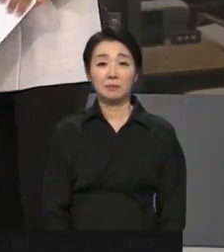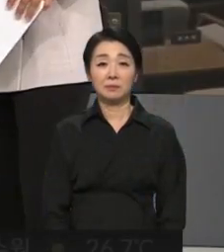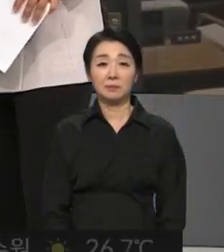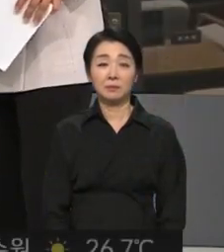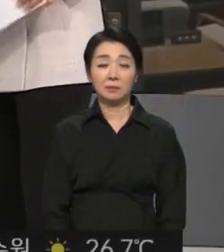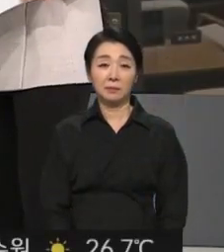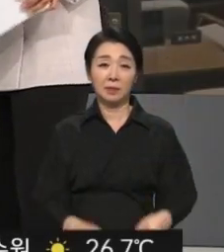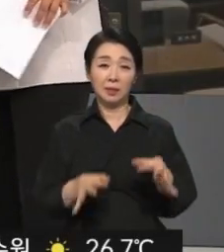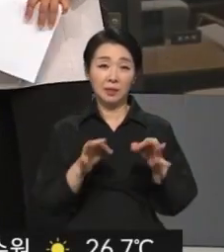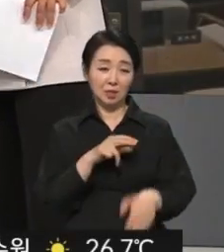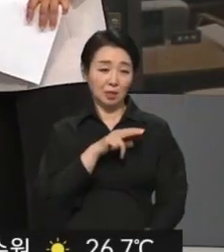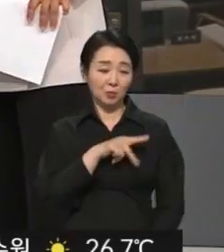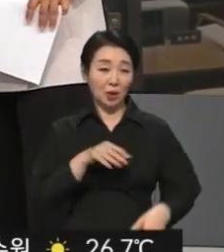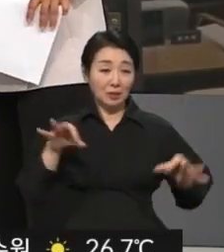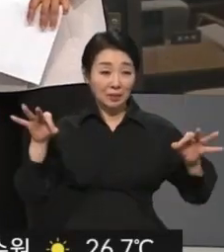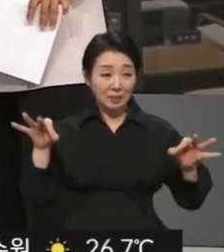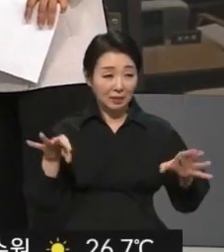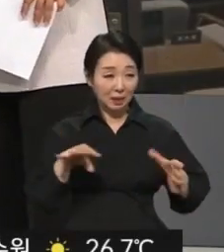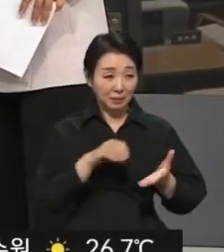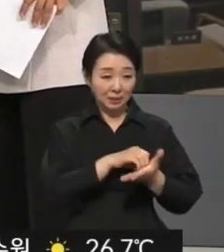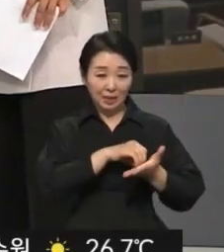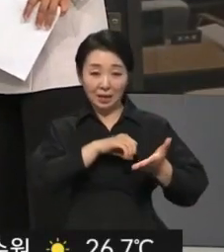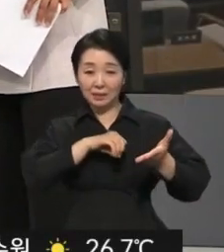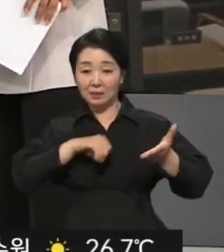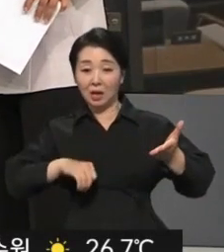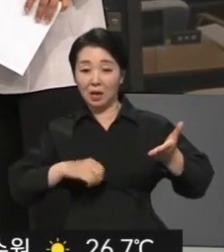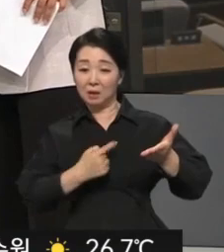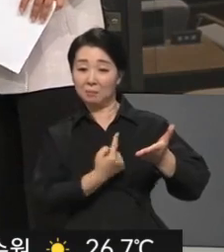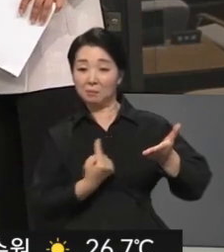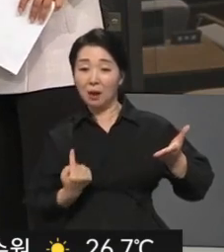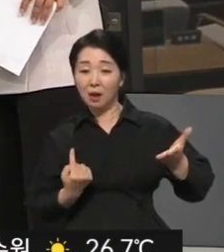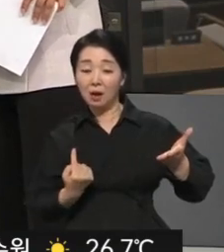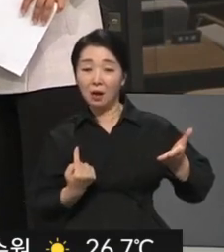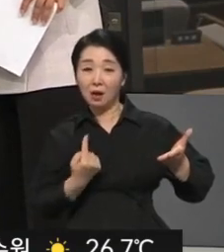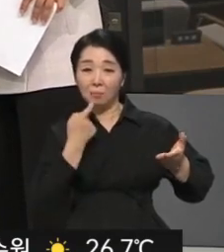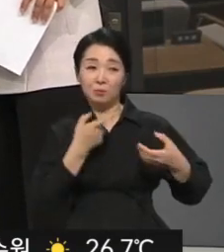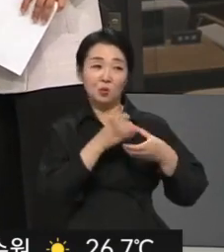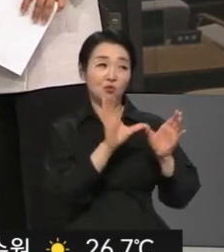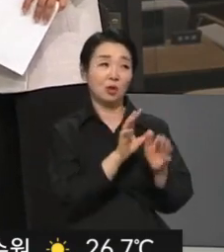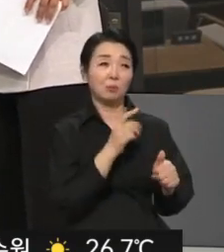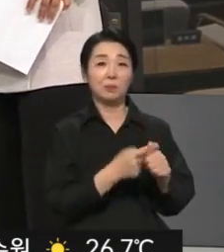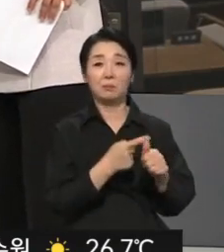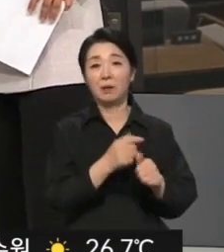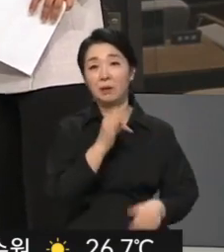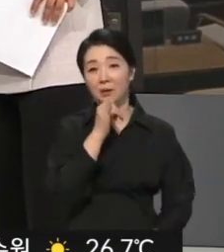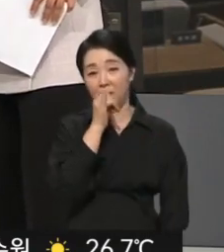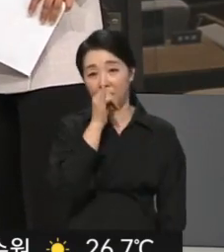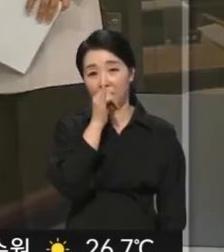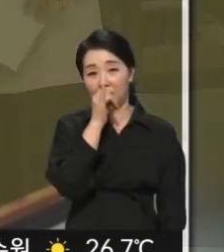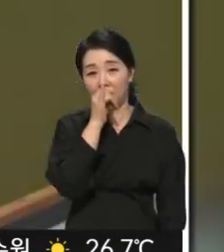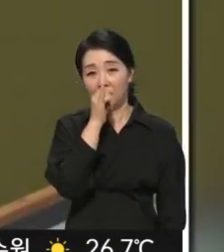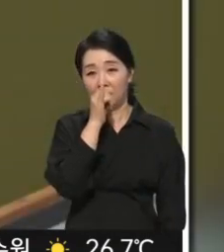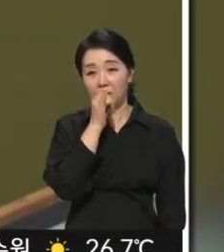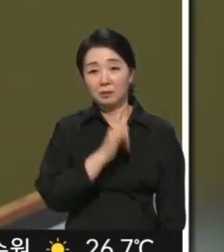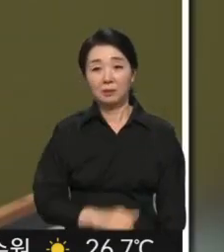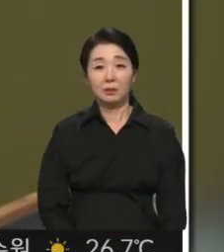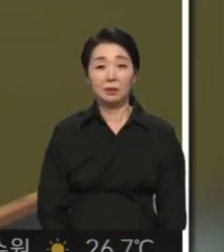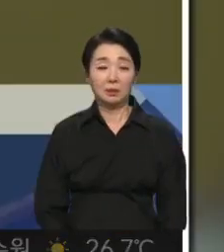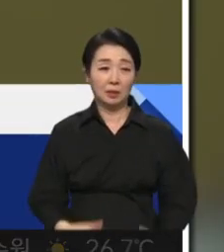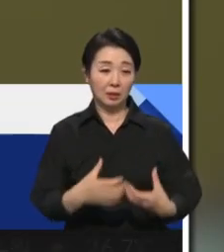하지만 이 김 의원의 잠시 탈당에 대해서는 민주당 내에서도 비판이 있기는 마찬가지였습니다. 본인이